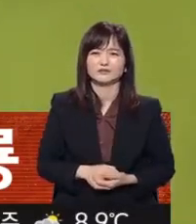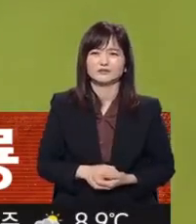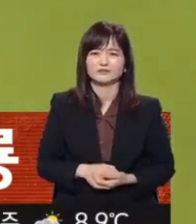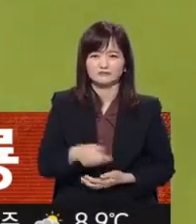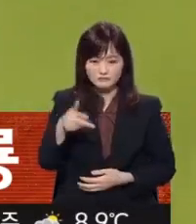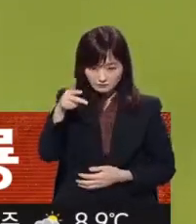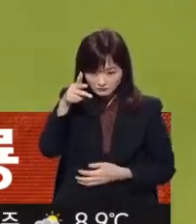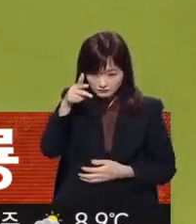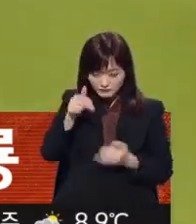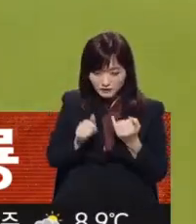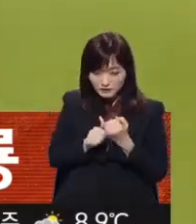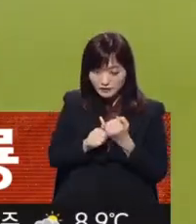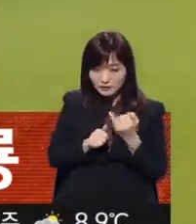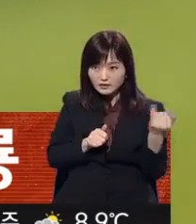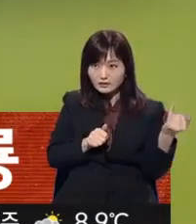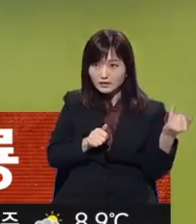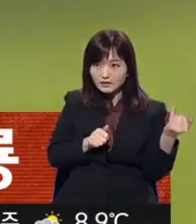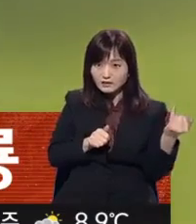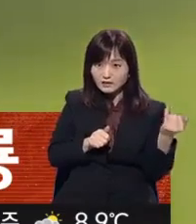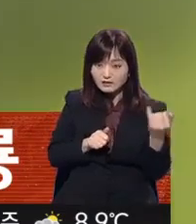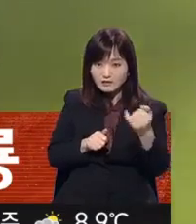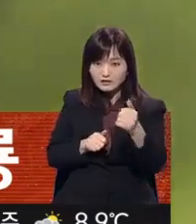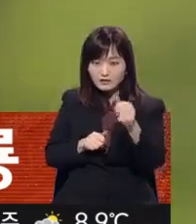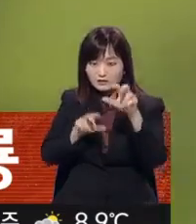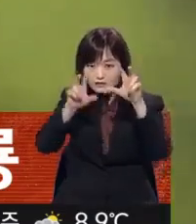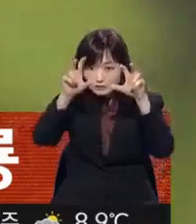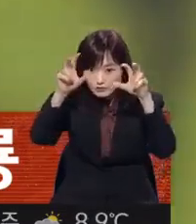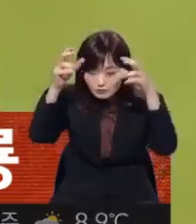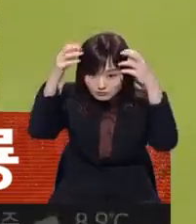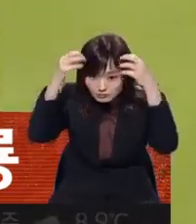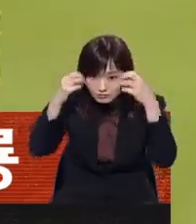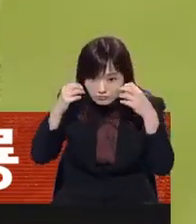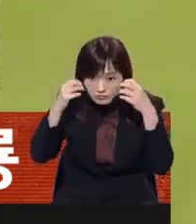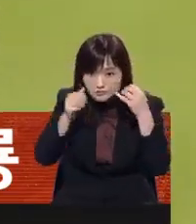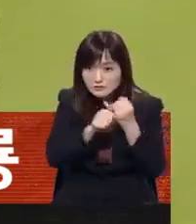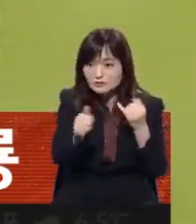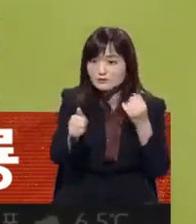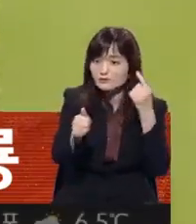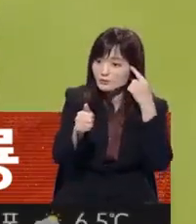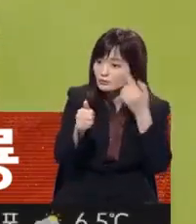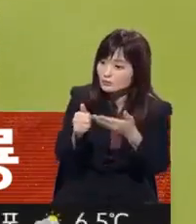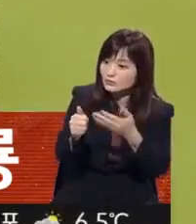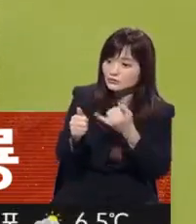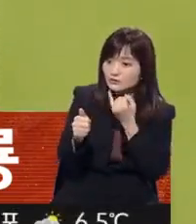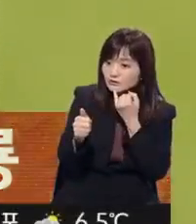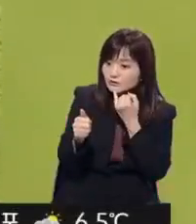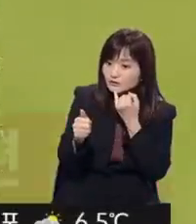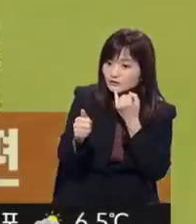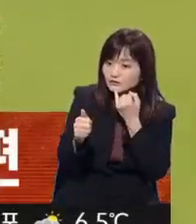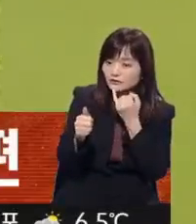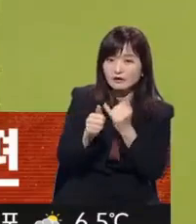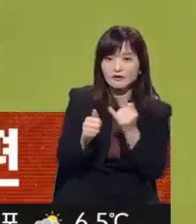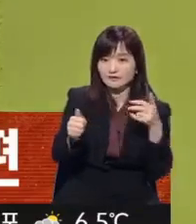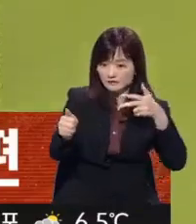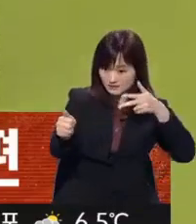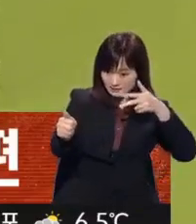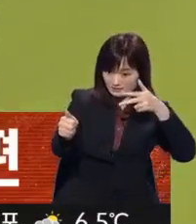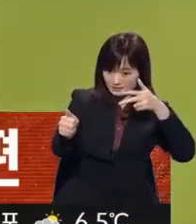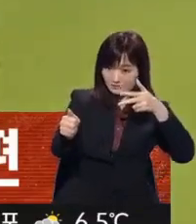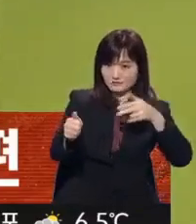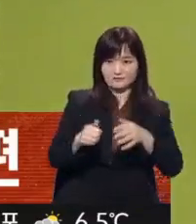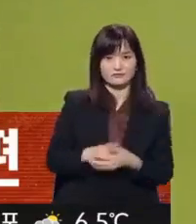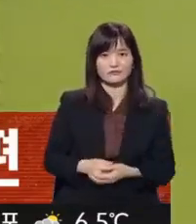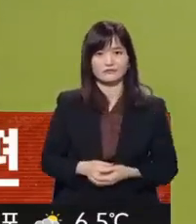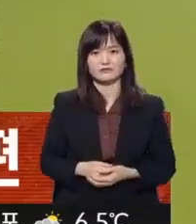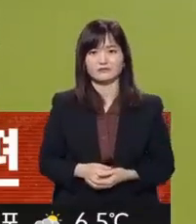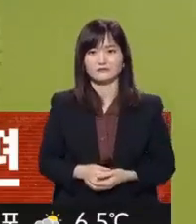영상을 찍고 있던 아내가요, 공룡 탈 속에 있던 남편한테 괜찮냐고 물어봅니다. 아, 지금 이걸 아내가 찍고 있는 거예요? 맞습니다. 하지만 지금 이거 찍고 있을 상황이